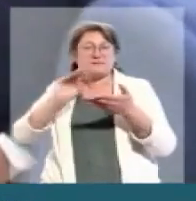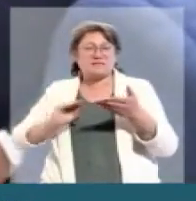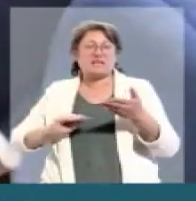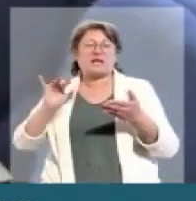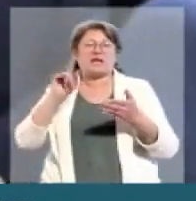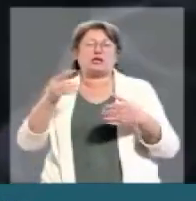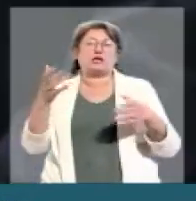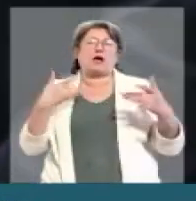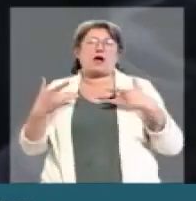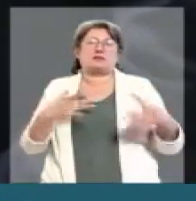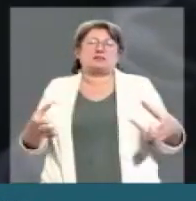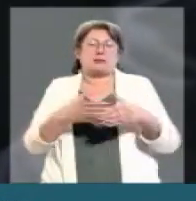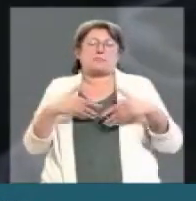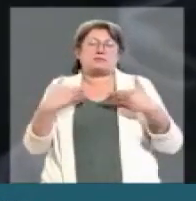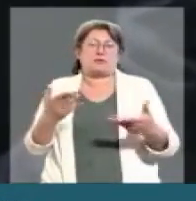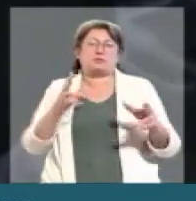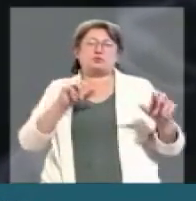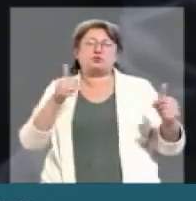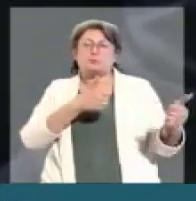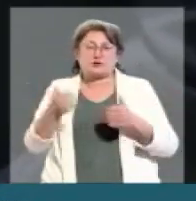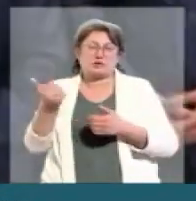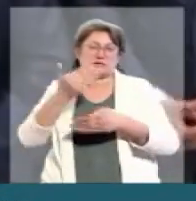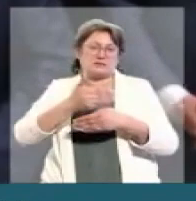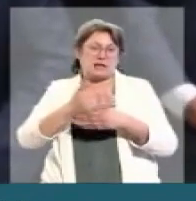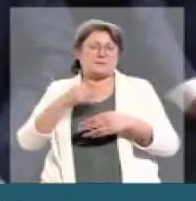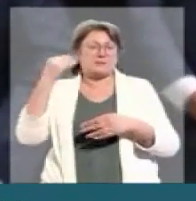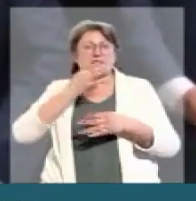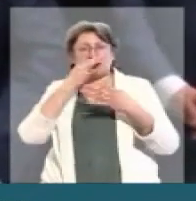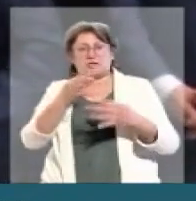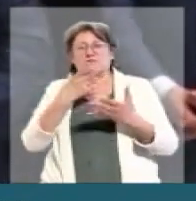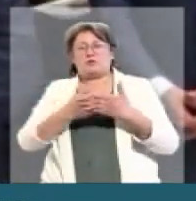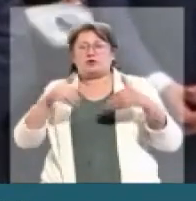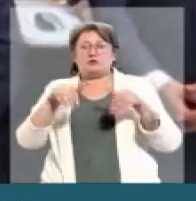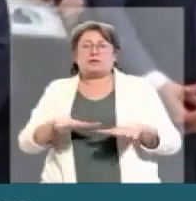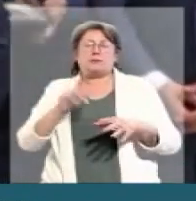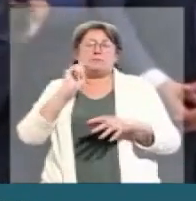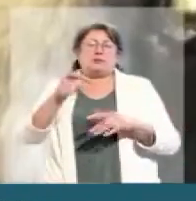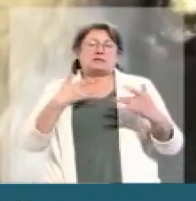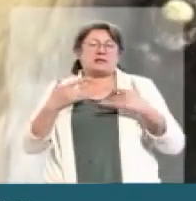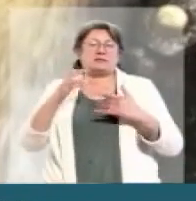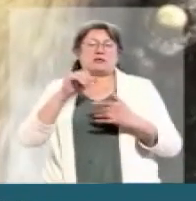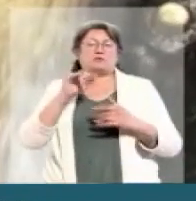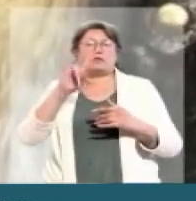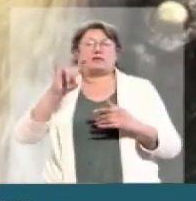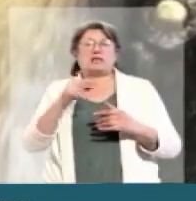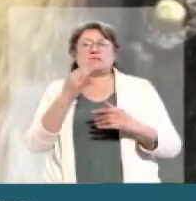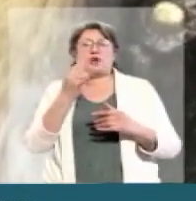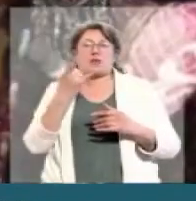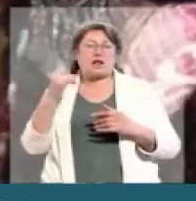и труппой, поздравил с успешной постановкой. Президент сообщил о своем решении присвоить театру статус